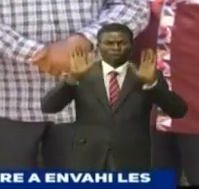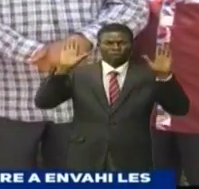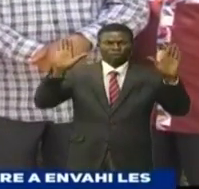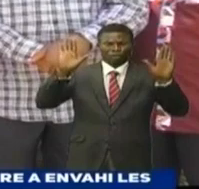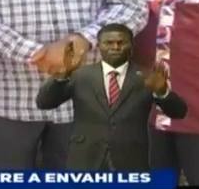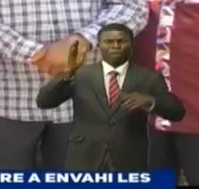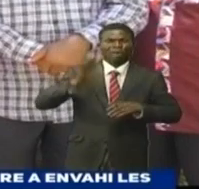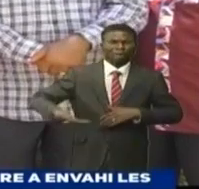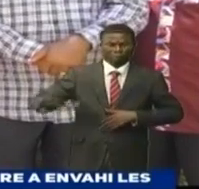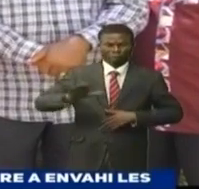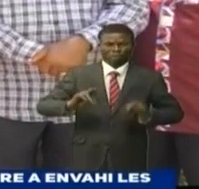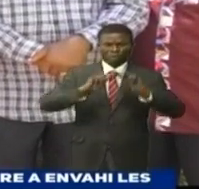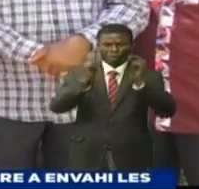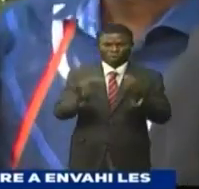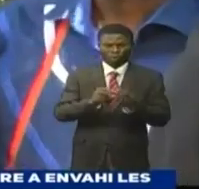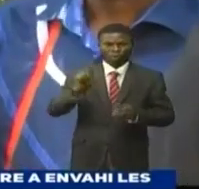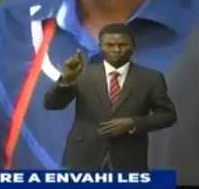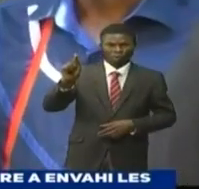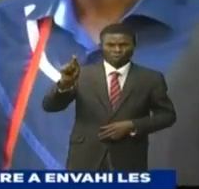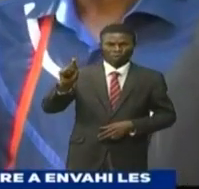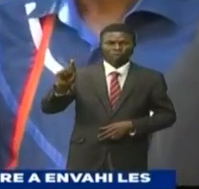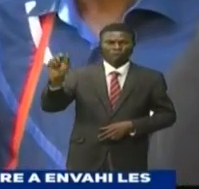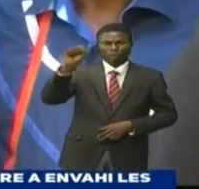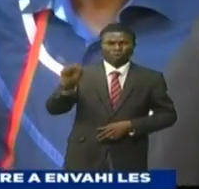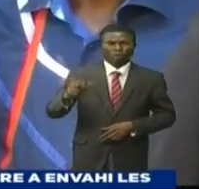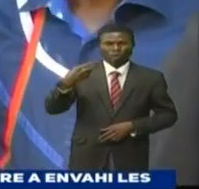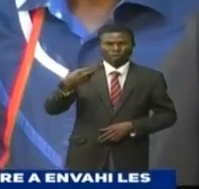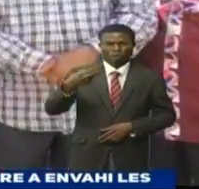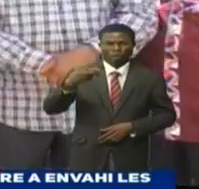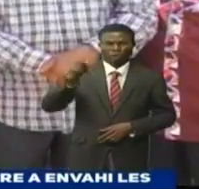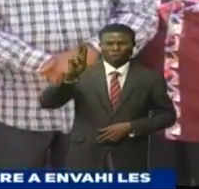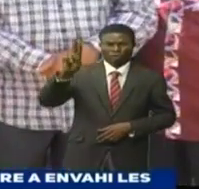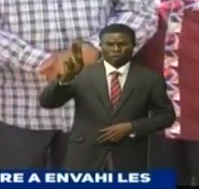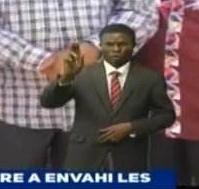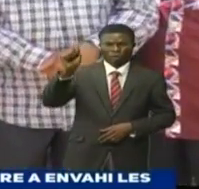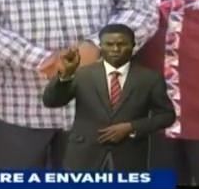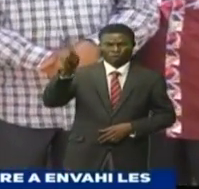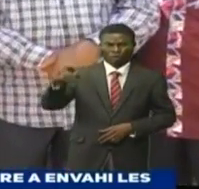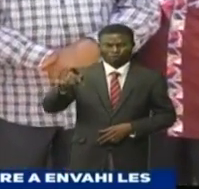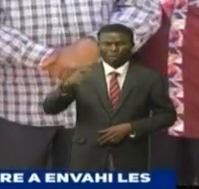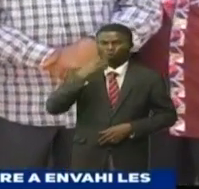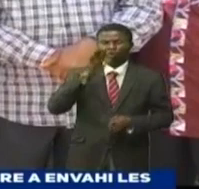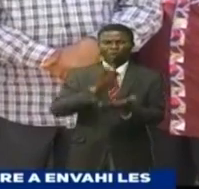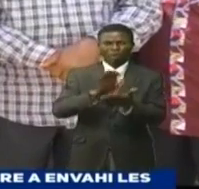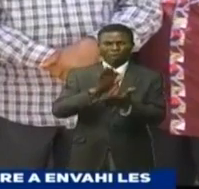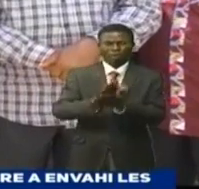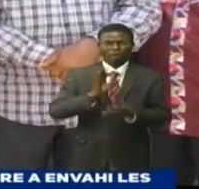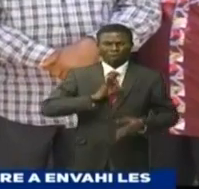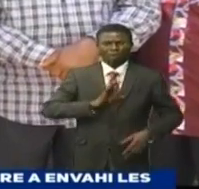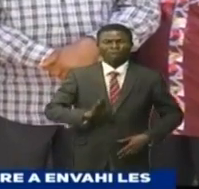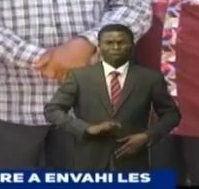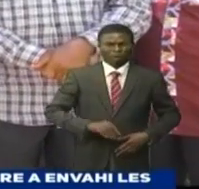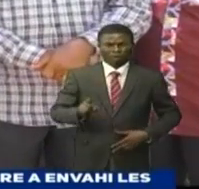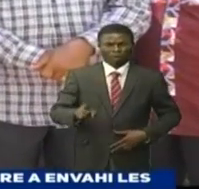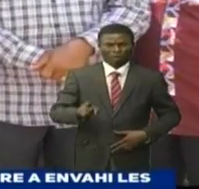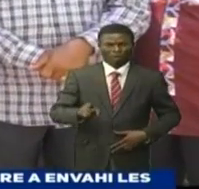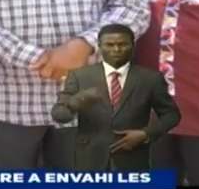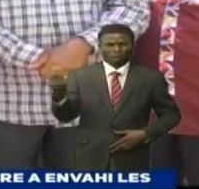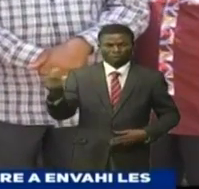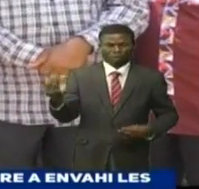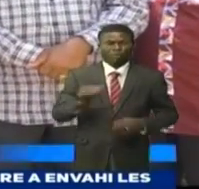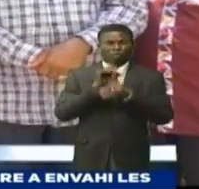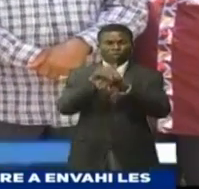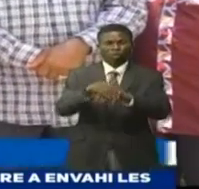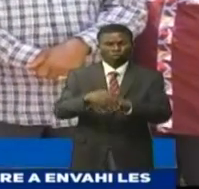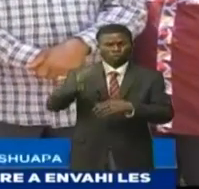la nation coordination de la toapa félicite son Excellence Félix Antoine tshisekediumbo pour son